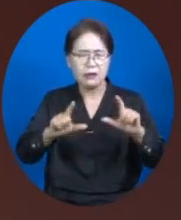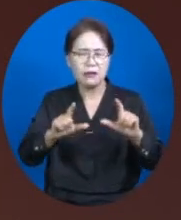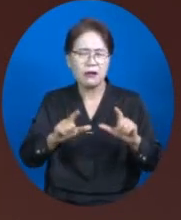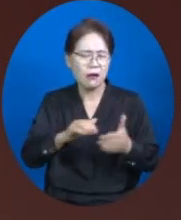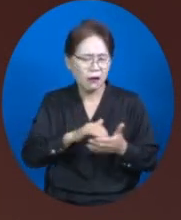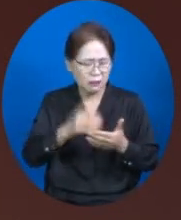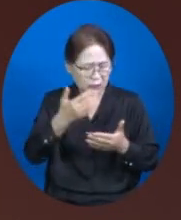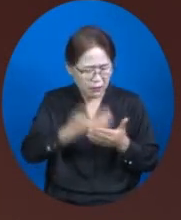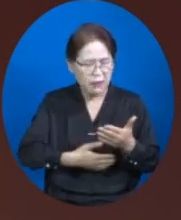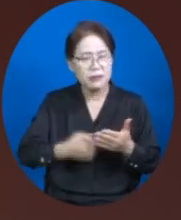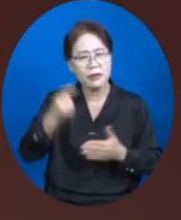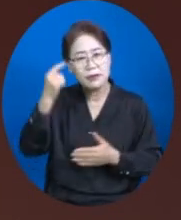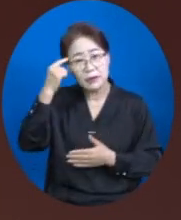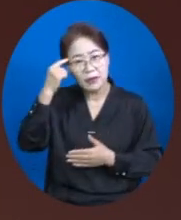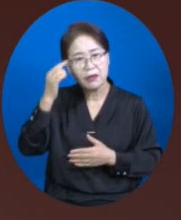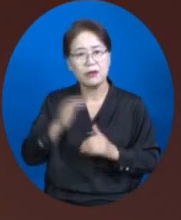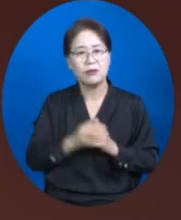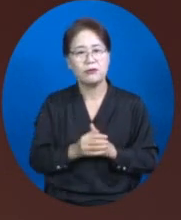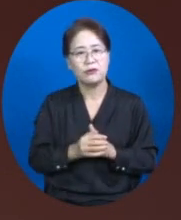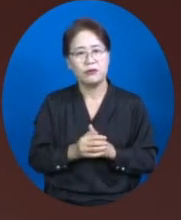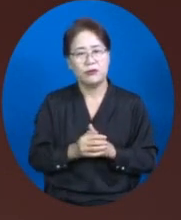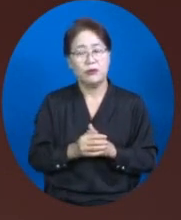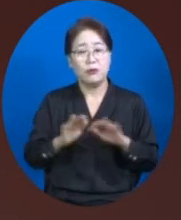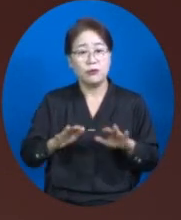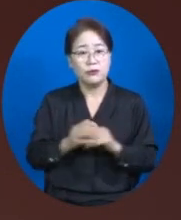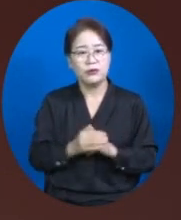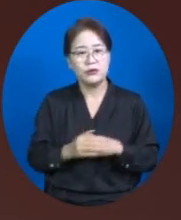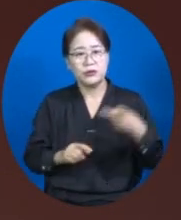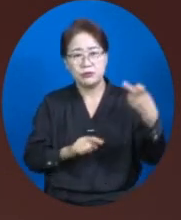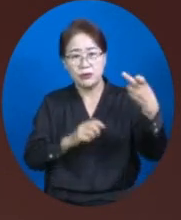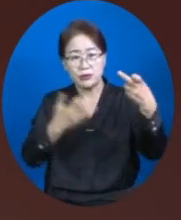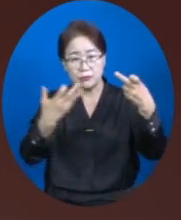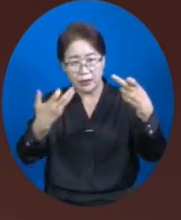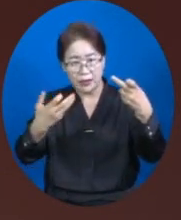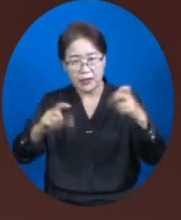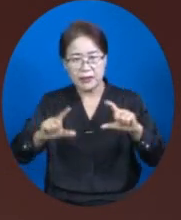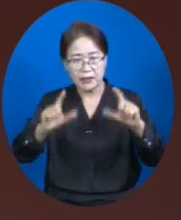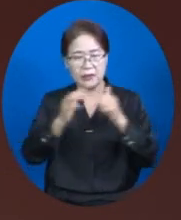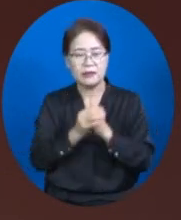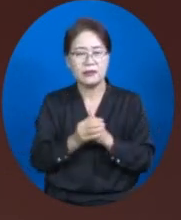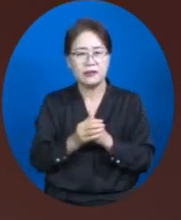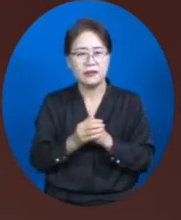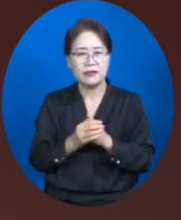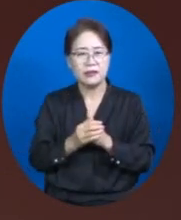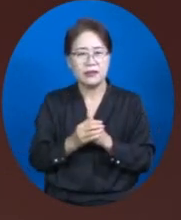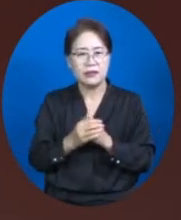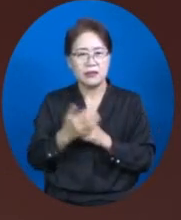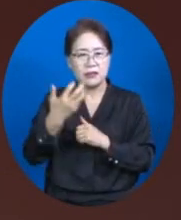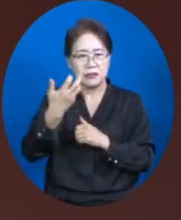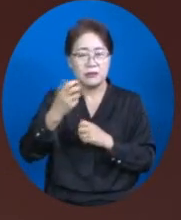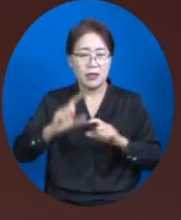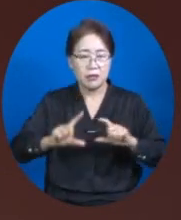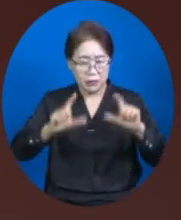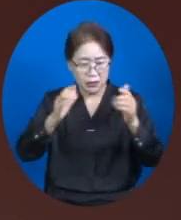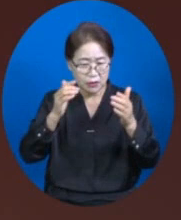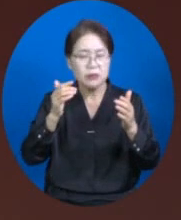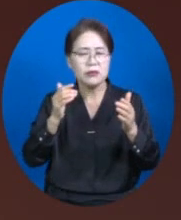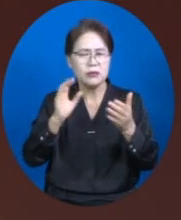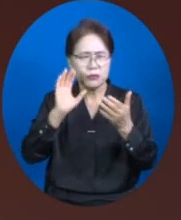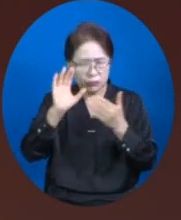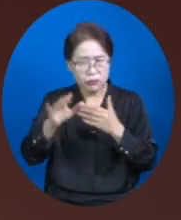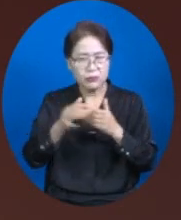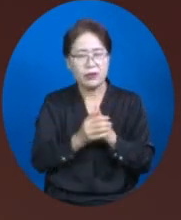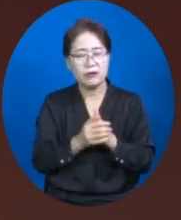될까 여러분 오늘이 12월 18일이니까 13일만 지나면 2022년 한 해가 저물어